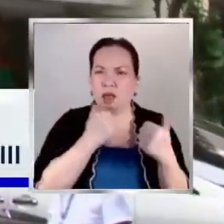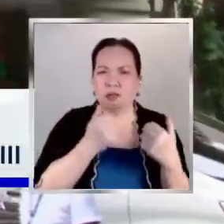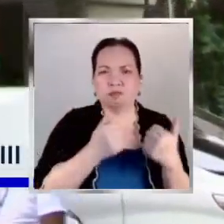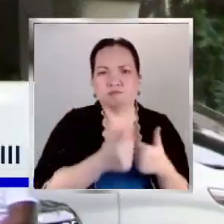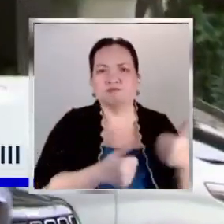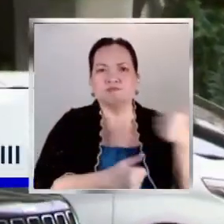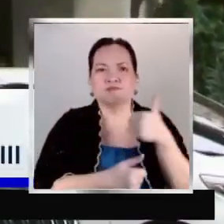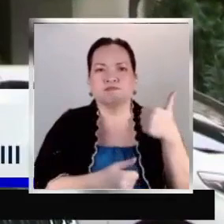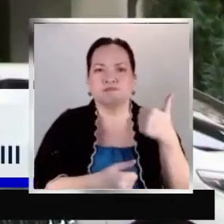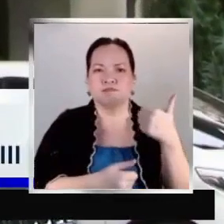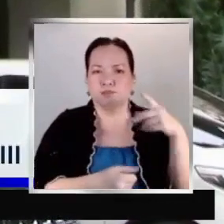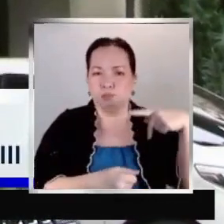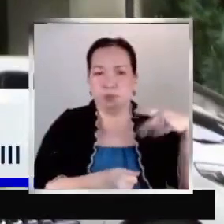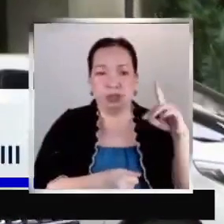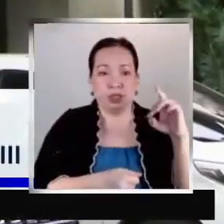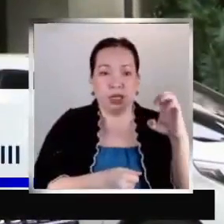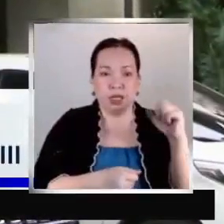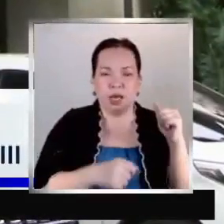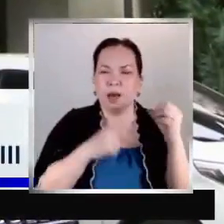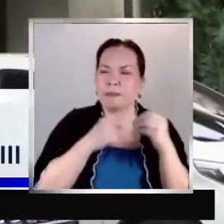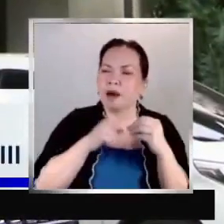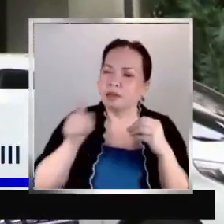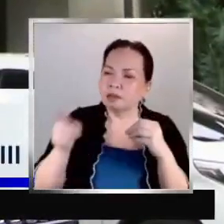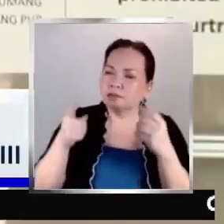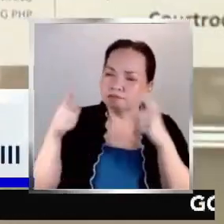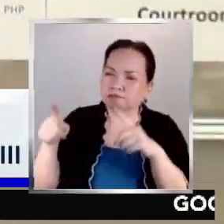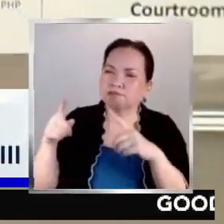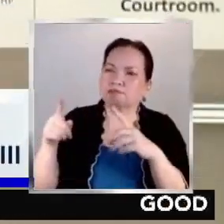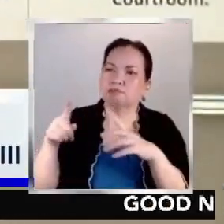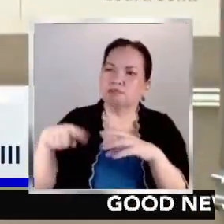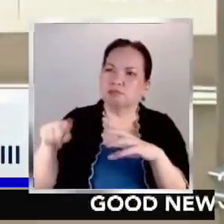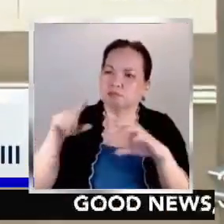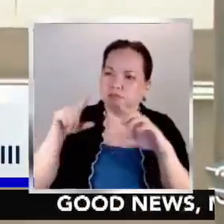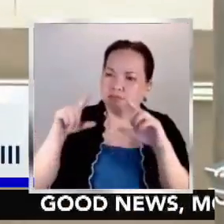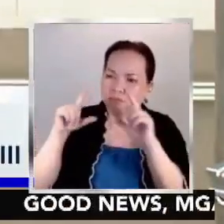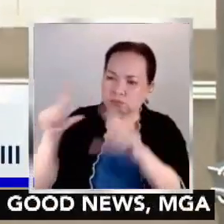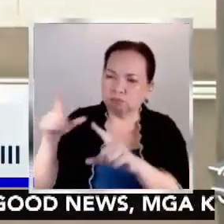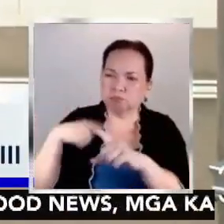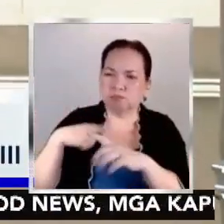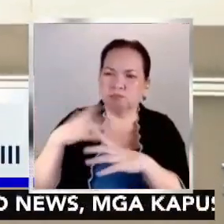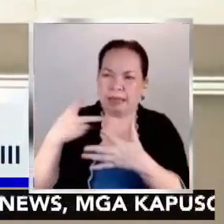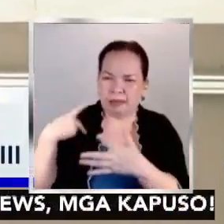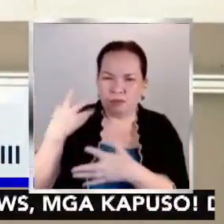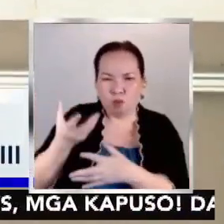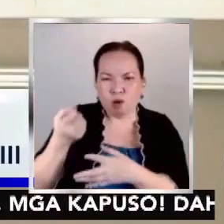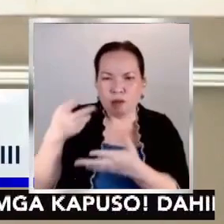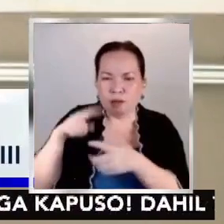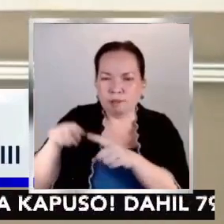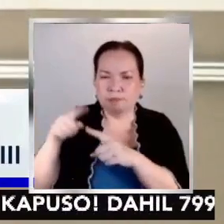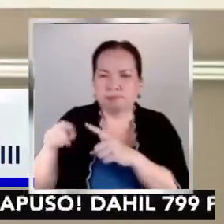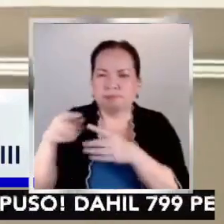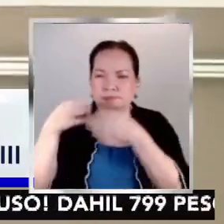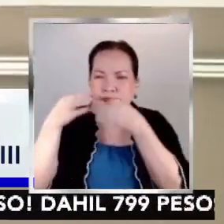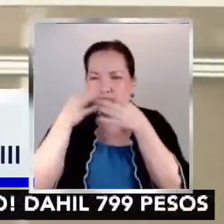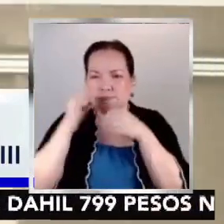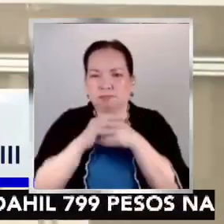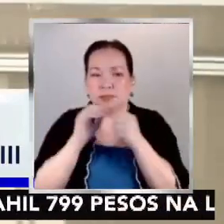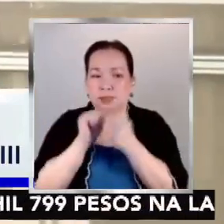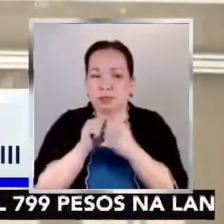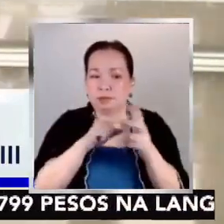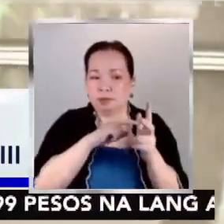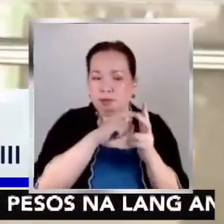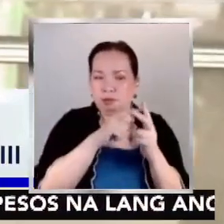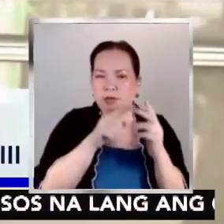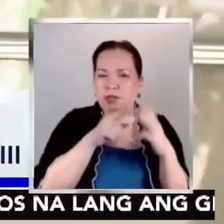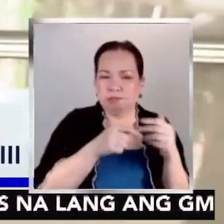kasong illegal possession of dangerous drugs. Kabilang sa mga tumestigo para sa prosekusyon, ang team leader ng controlled delivery